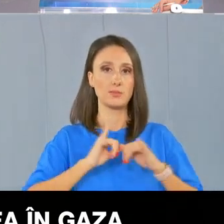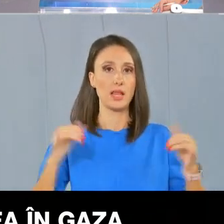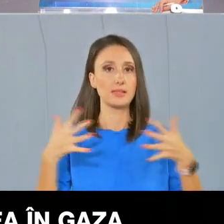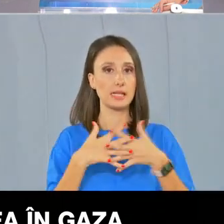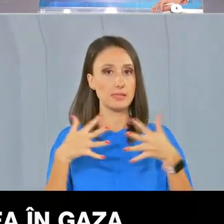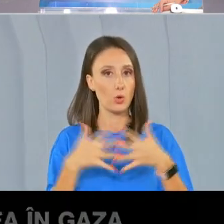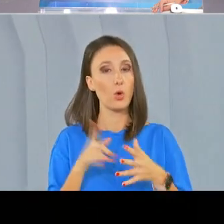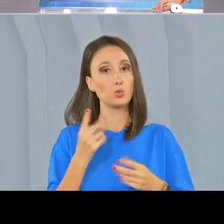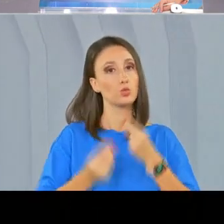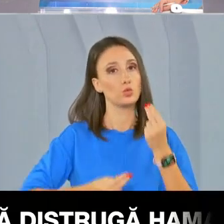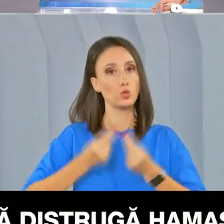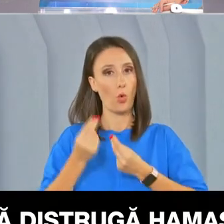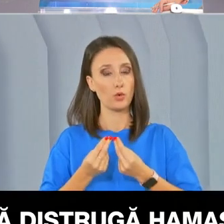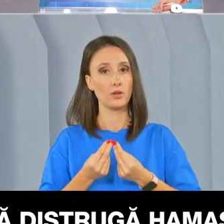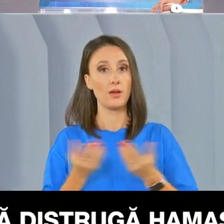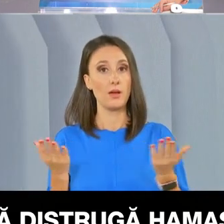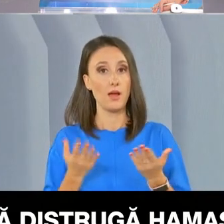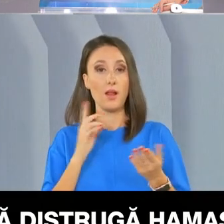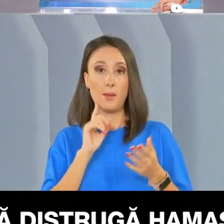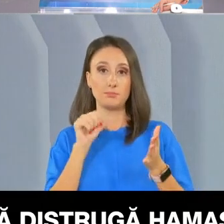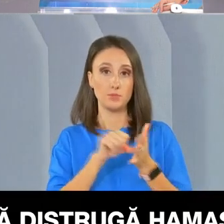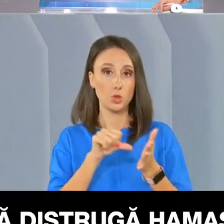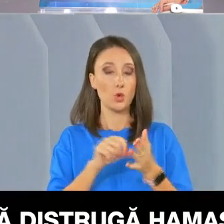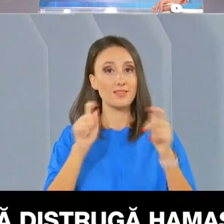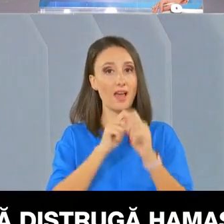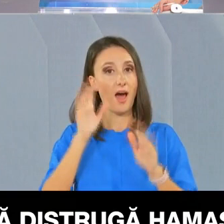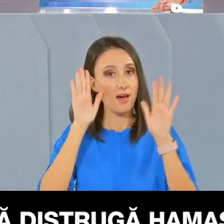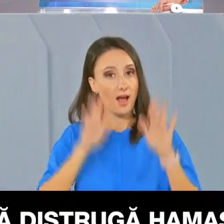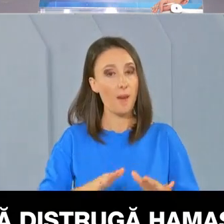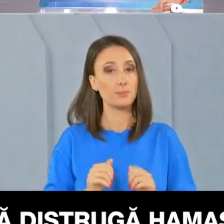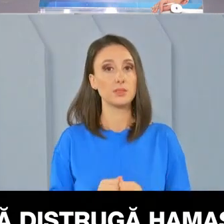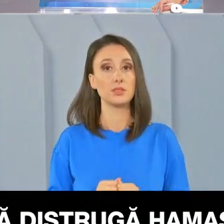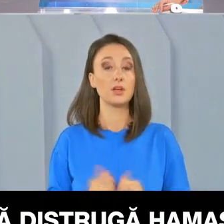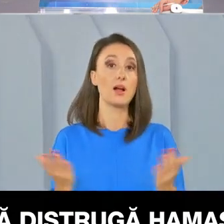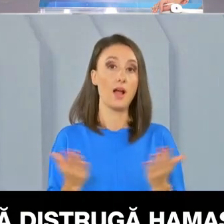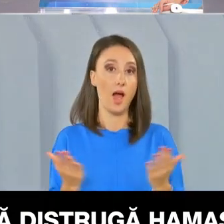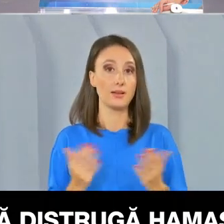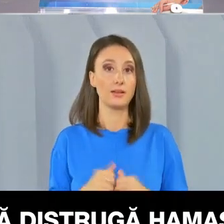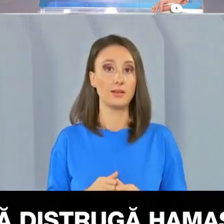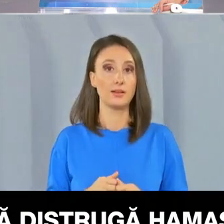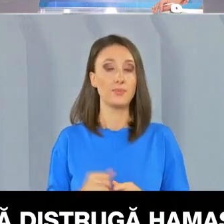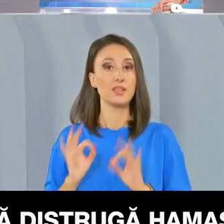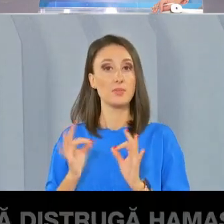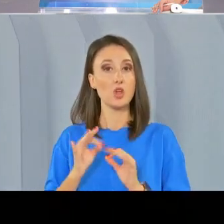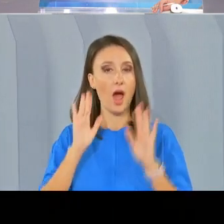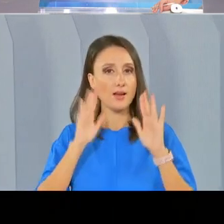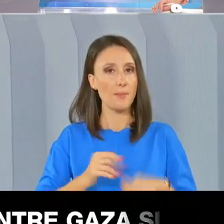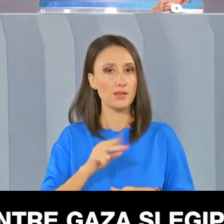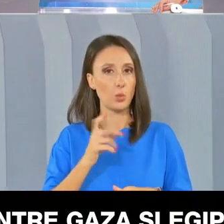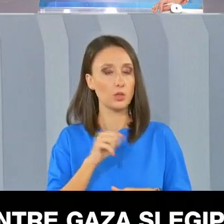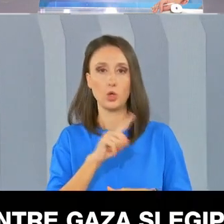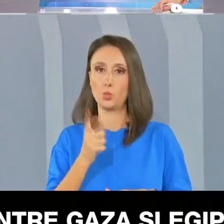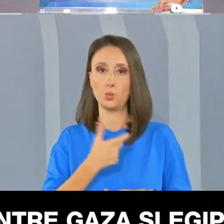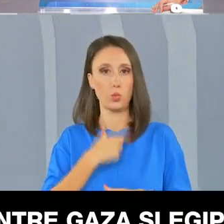războiul. Este un joc prin care, la mijloc sunt țările arabe, care pe de o parte, mai ales Arabia Saudită, nu pot uita